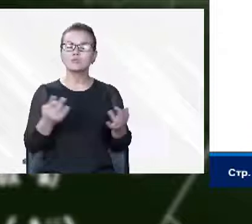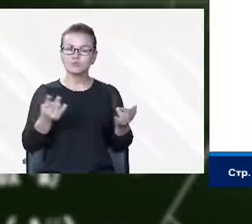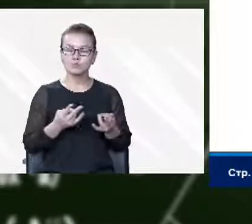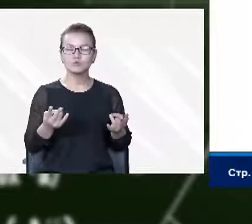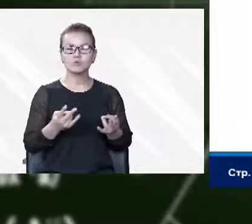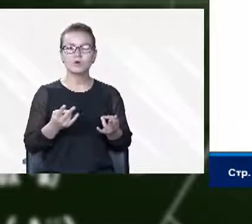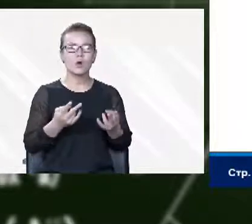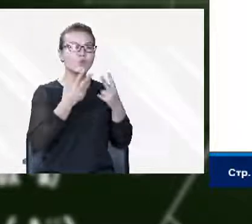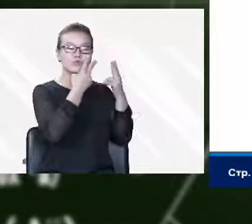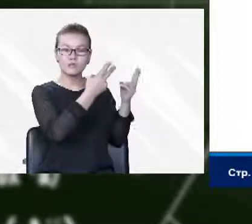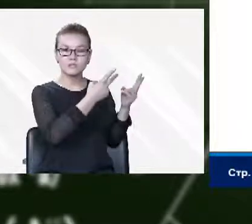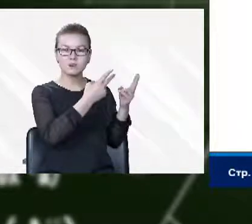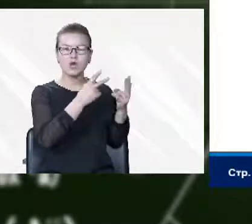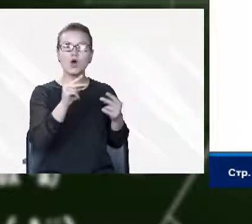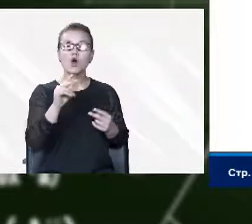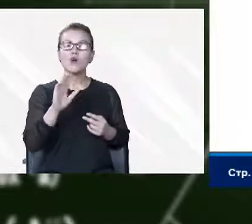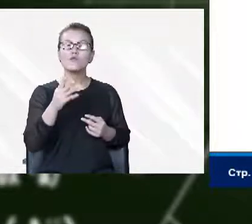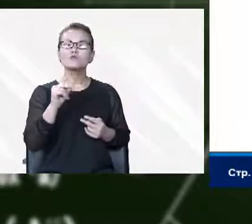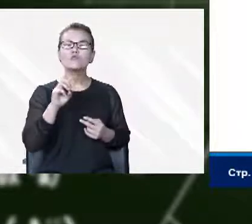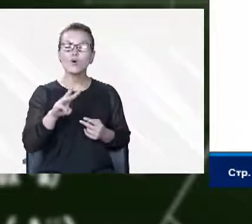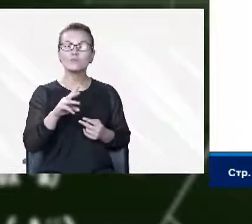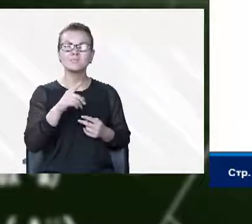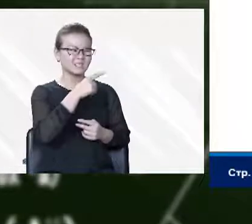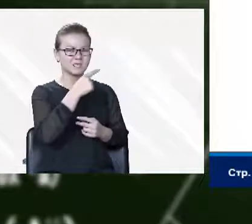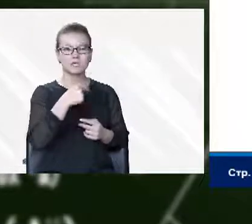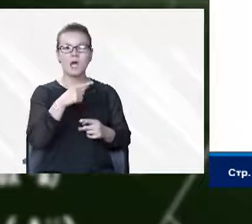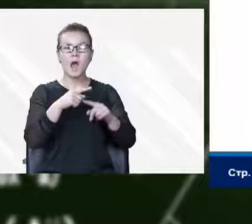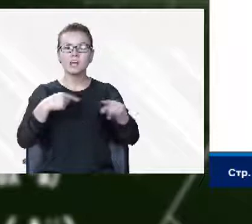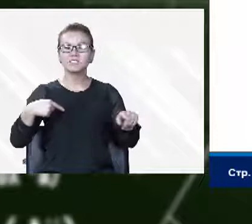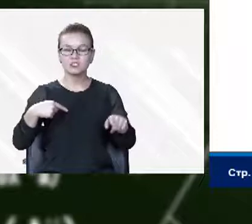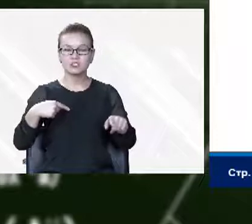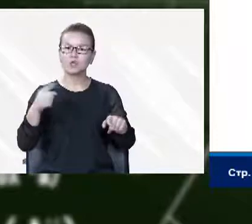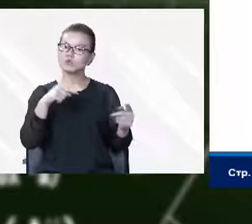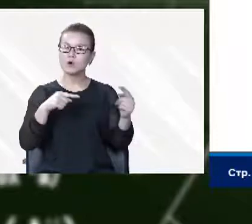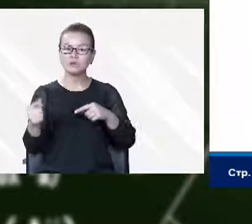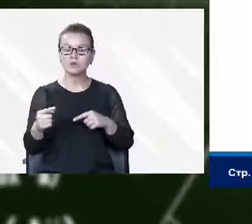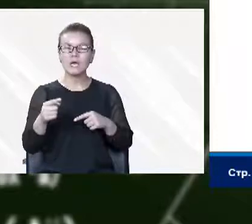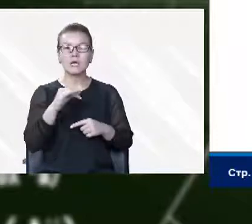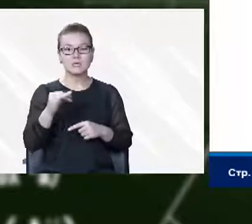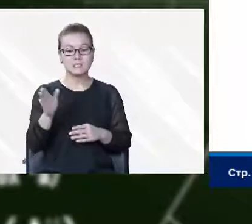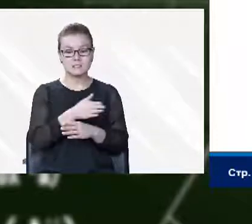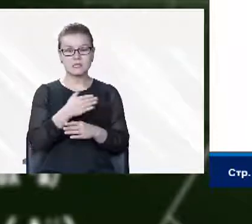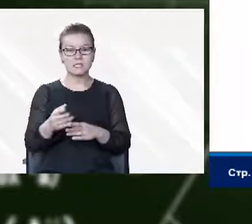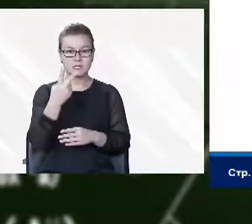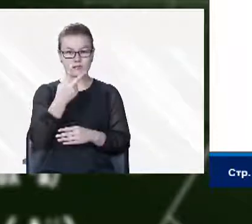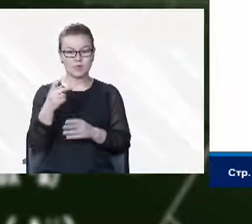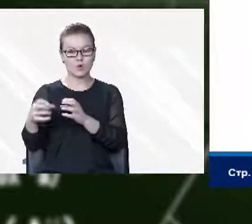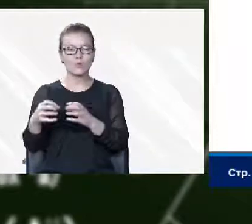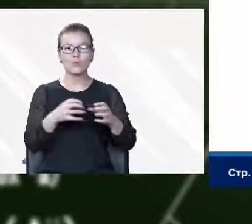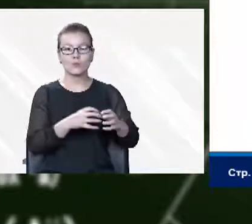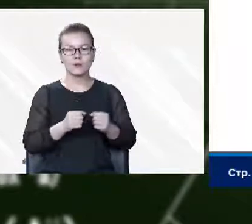Требуется увидеть, в чем их отличие друг от друга, и разделить примеры на две